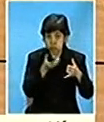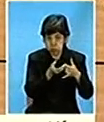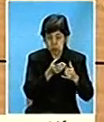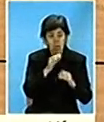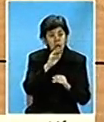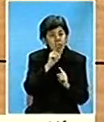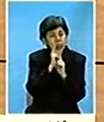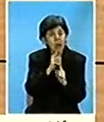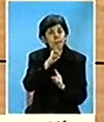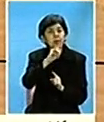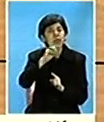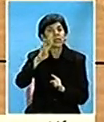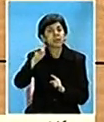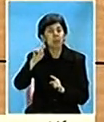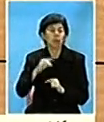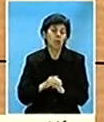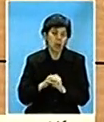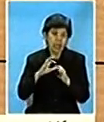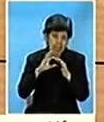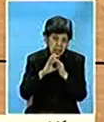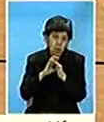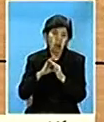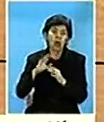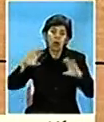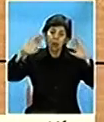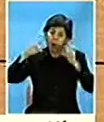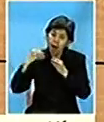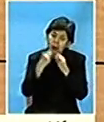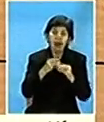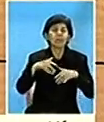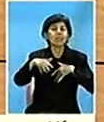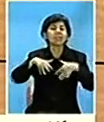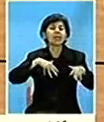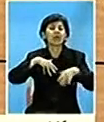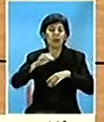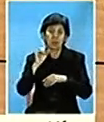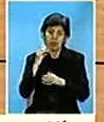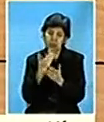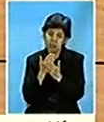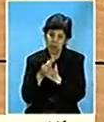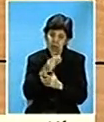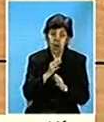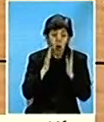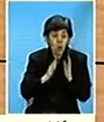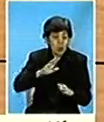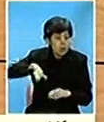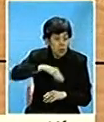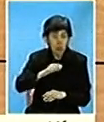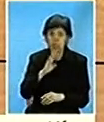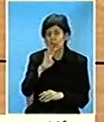41นี้ครับมันเป็นสวัสดิการที่รัฐให้กับประชาชนแต่ให้กับเพียง48ล้านค